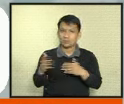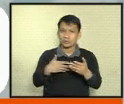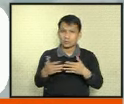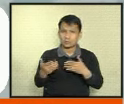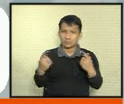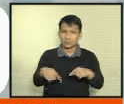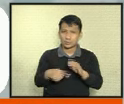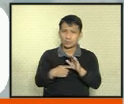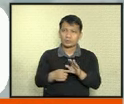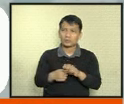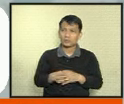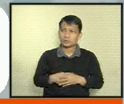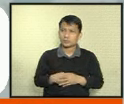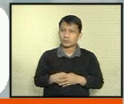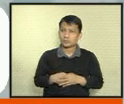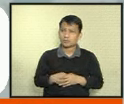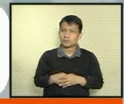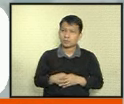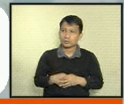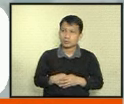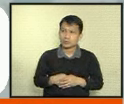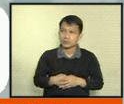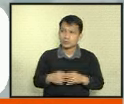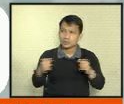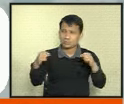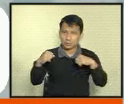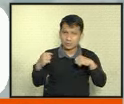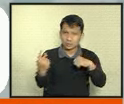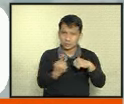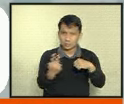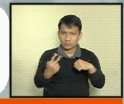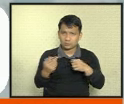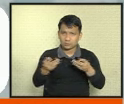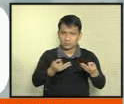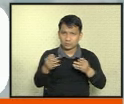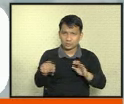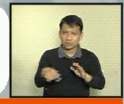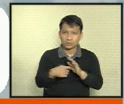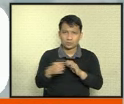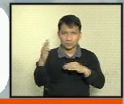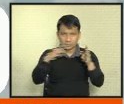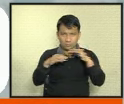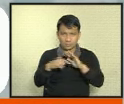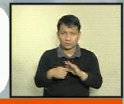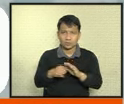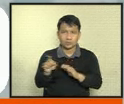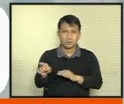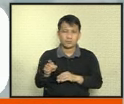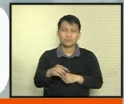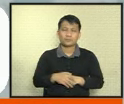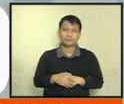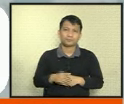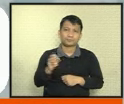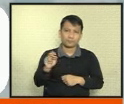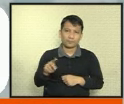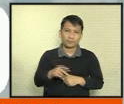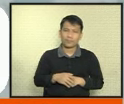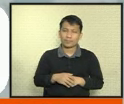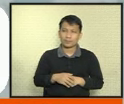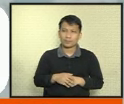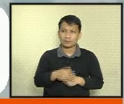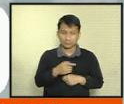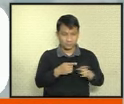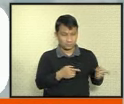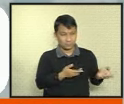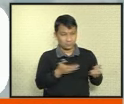mangyayari. Total personal naman po nilang alitan yan para lang mapacilitate yung nagka-problema at yung may problema. Ah, okay. So willing